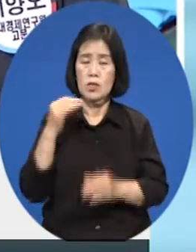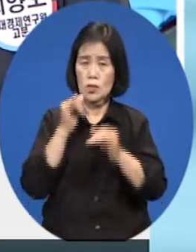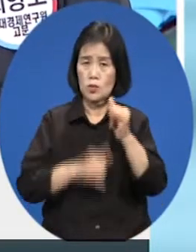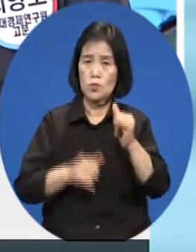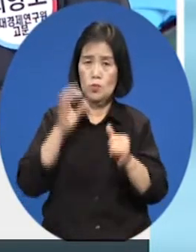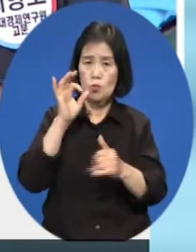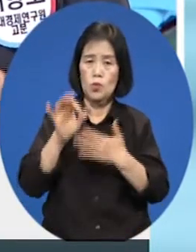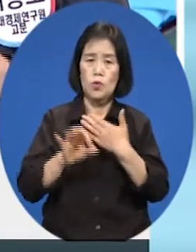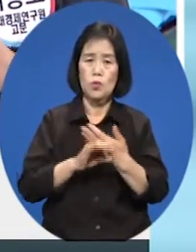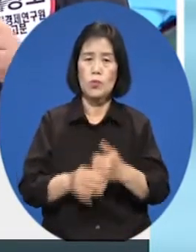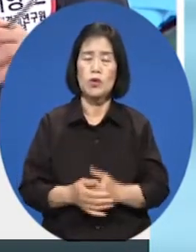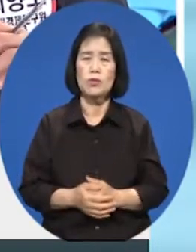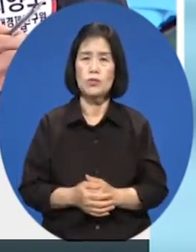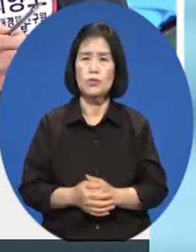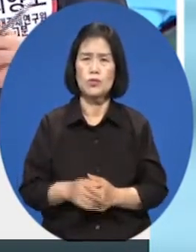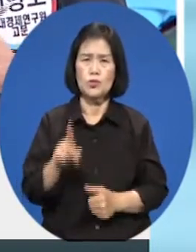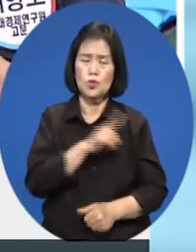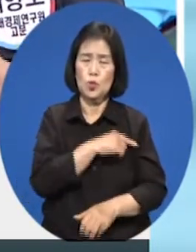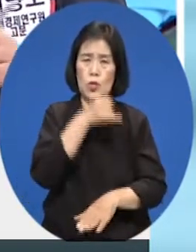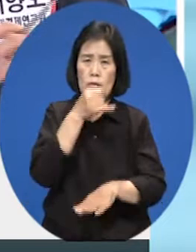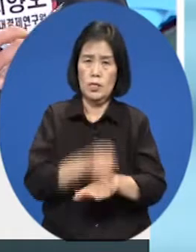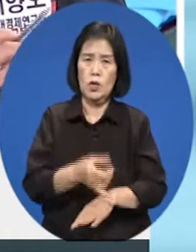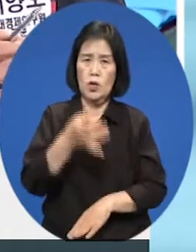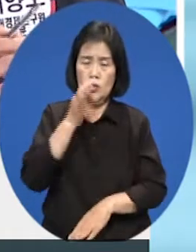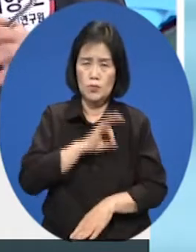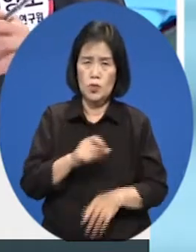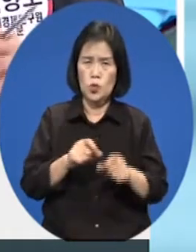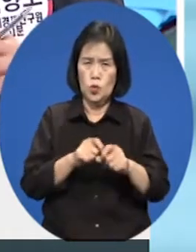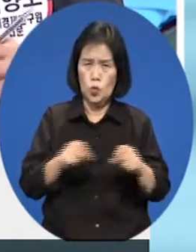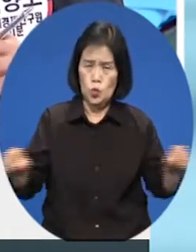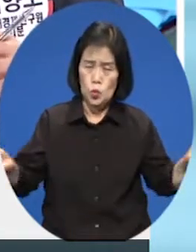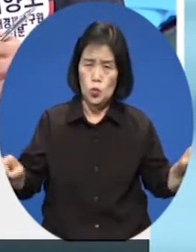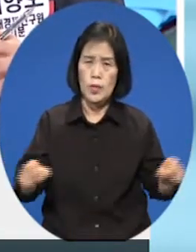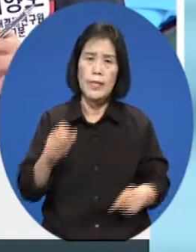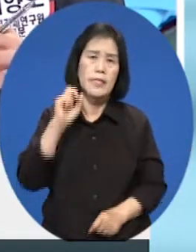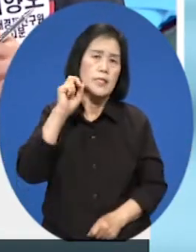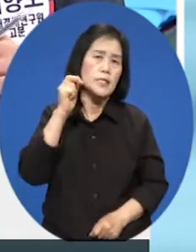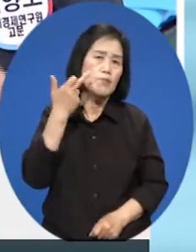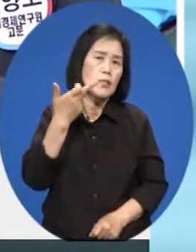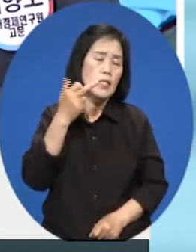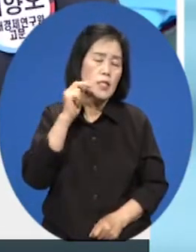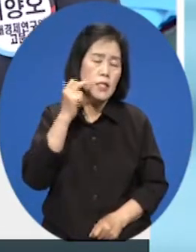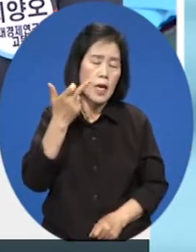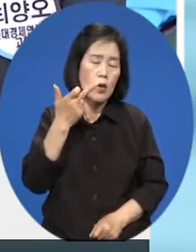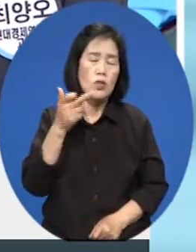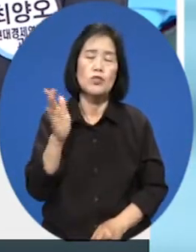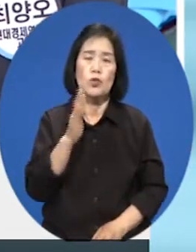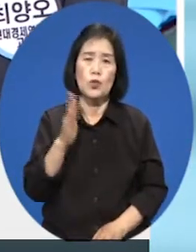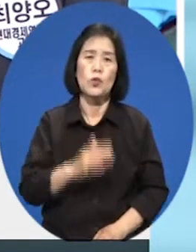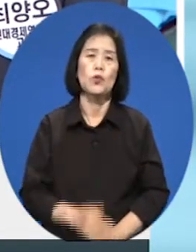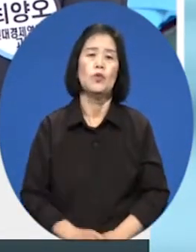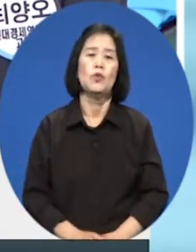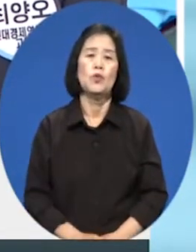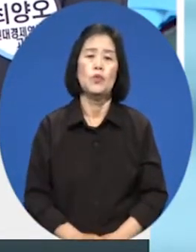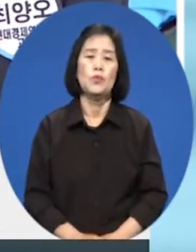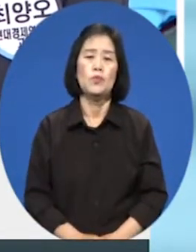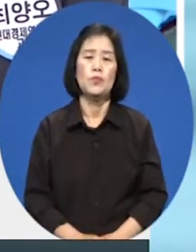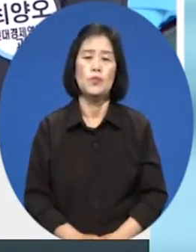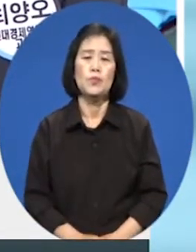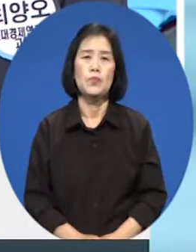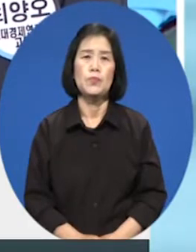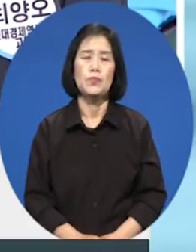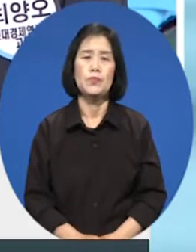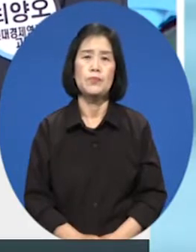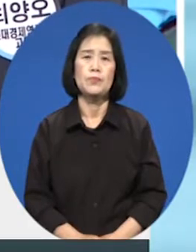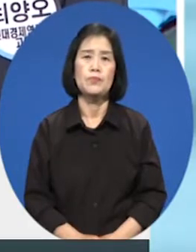보면은 최저금리로 최장으로 간 건 17개월 정도를 가는 부분들이 있었던 것을 말씀을